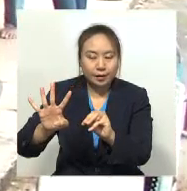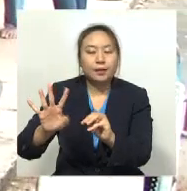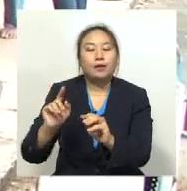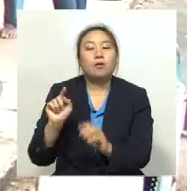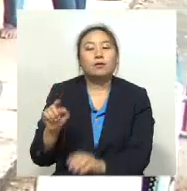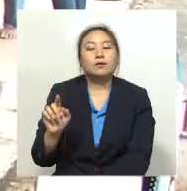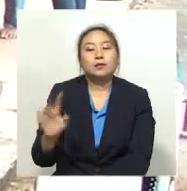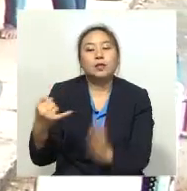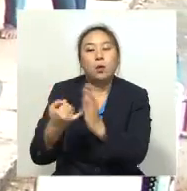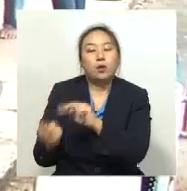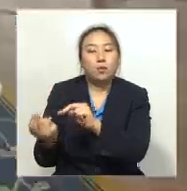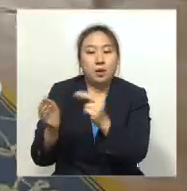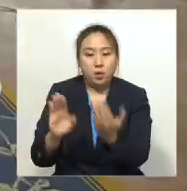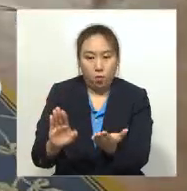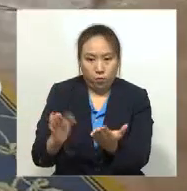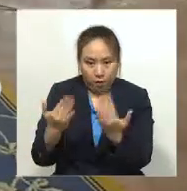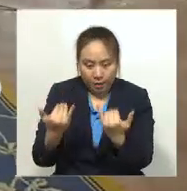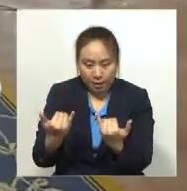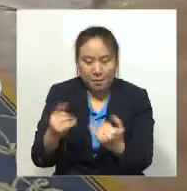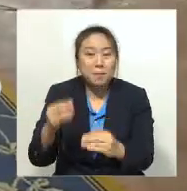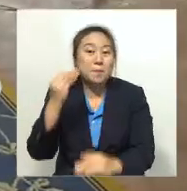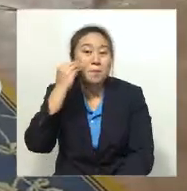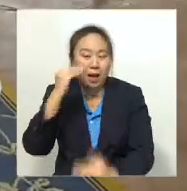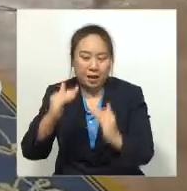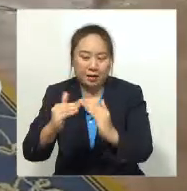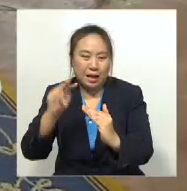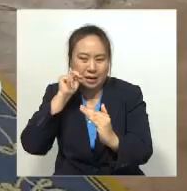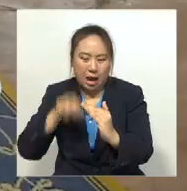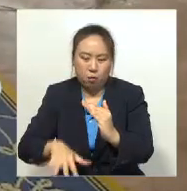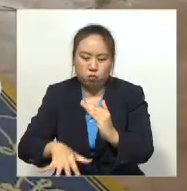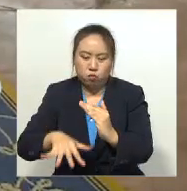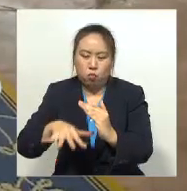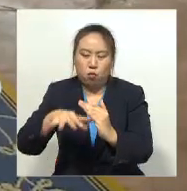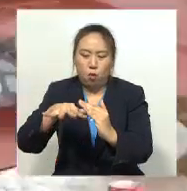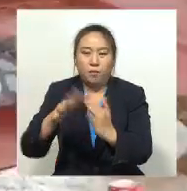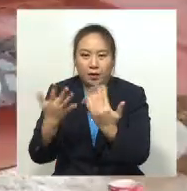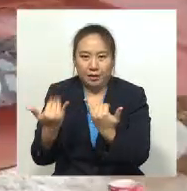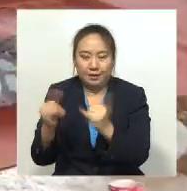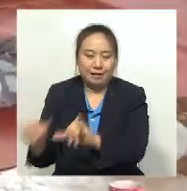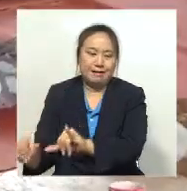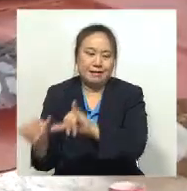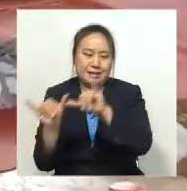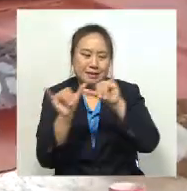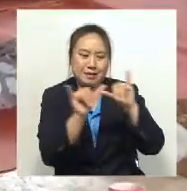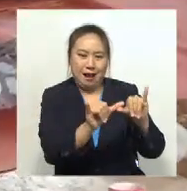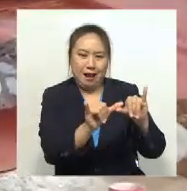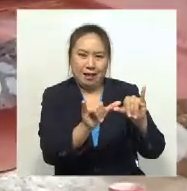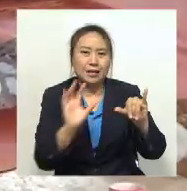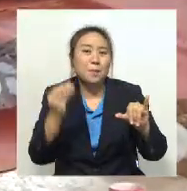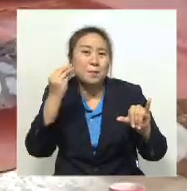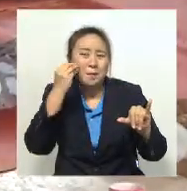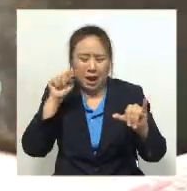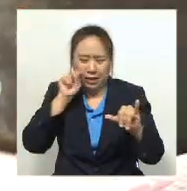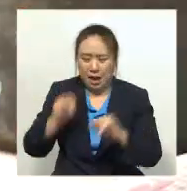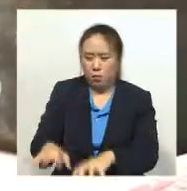ภอศรีสงครามจังหวัดนครพนมที่ได้รับผลกระทบจากน้ำท่วมบ้านเรือนก็ได้ทยอยย้ายขึ้นไปแล้วนะคะอพยพจากบ้านเรือ